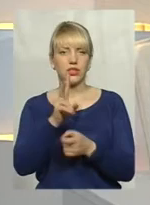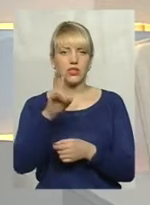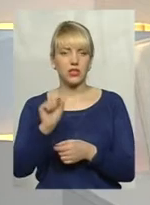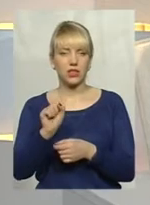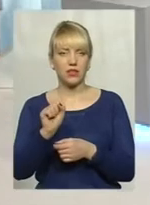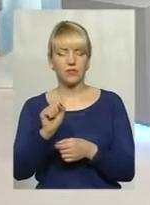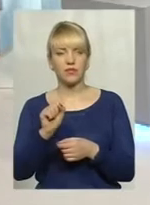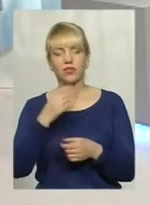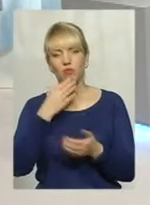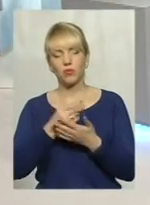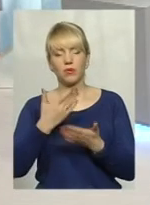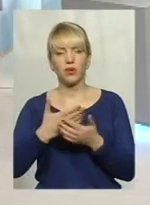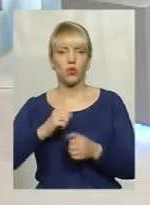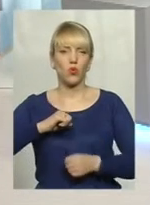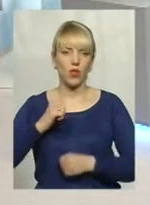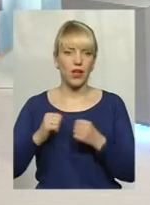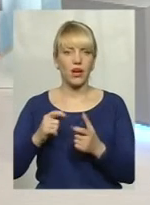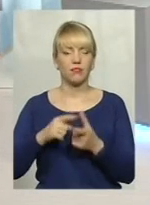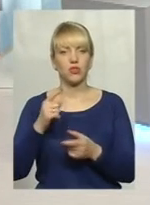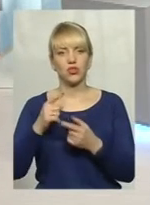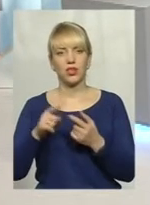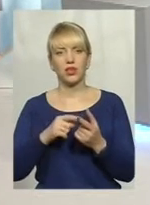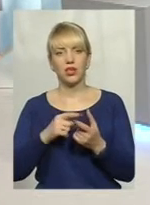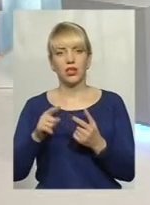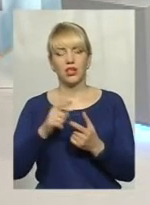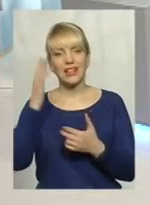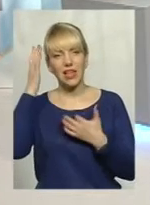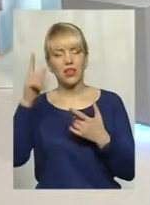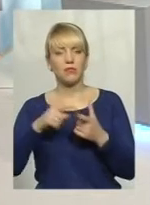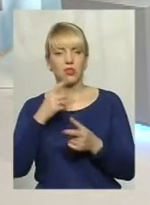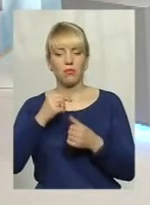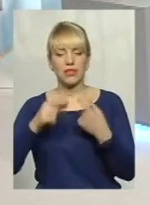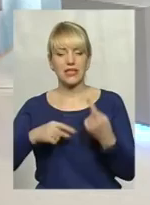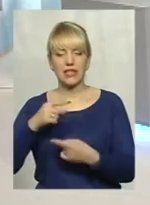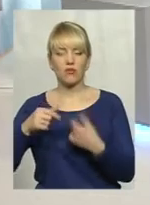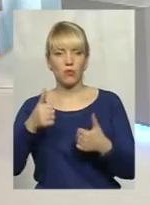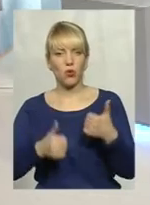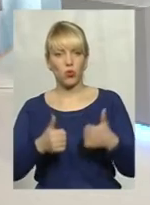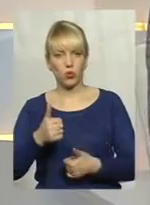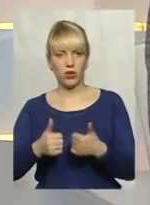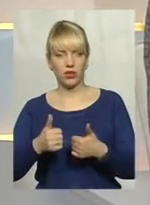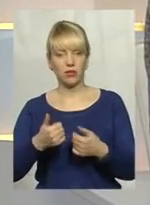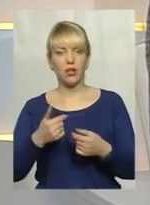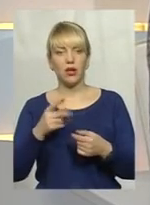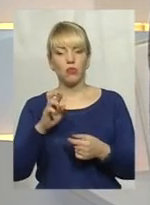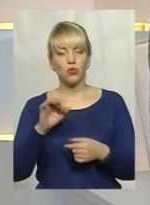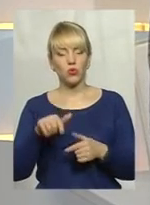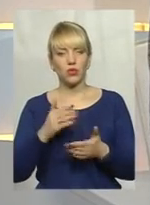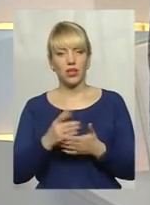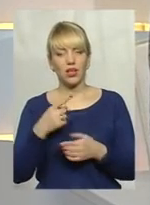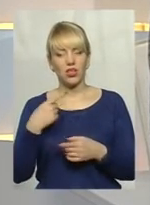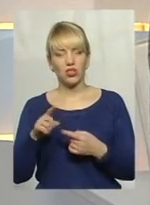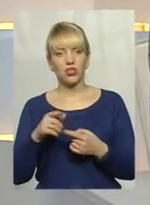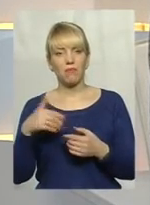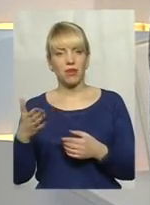чи то колегами, чи то ідейними або ж бізнесовими конкурентами. Адже тут є й інший бік медалі,